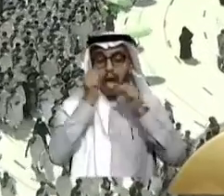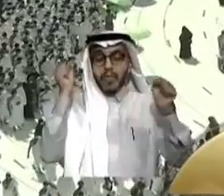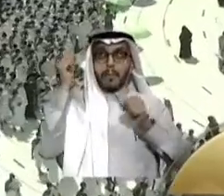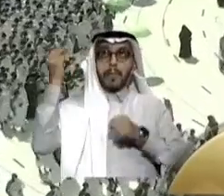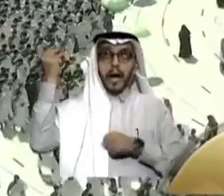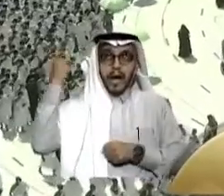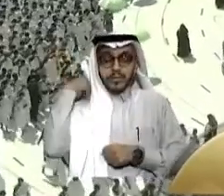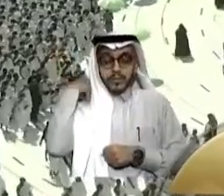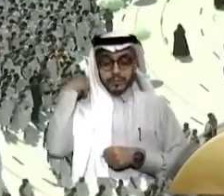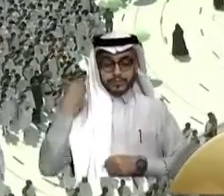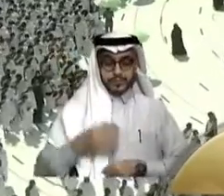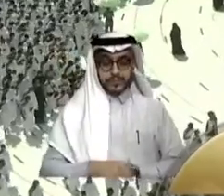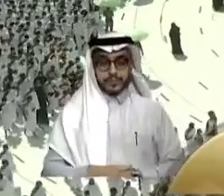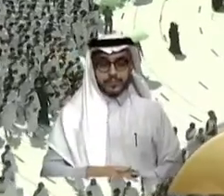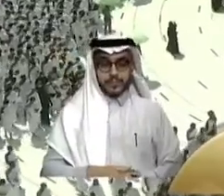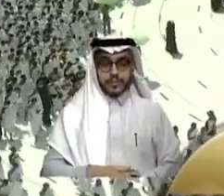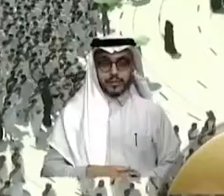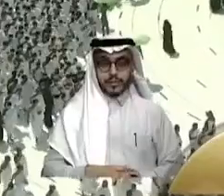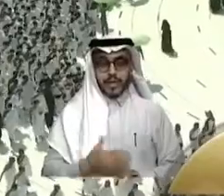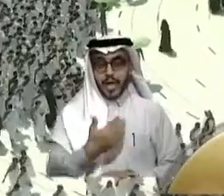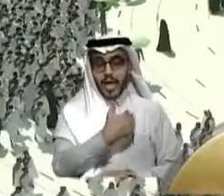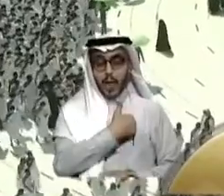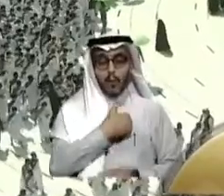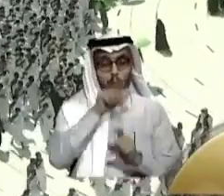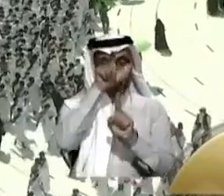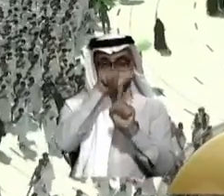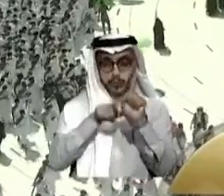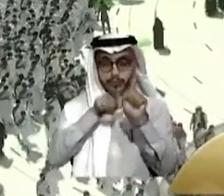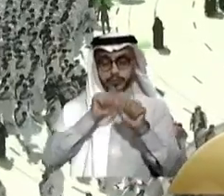أجرا. أيها المؤمنون،